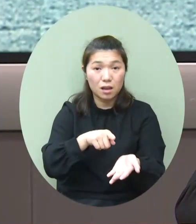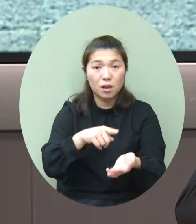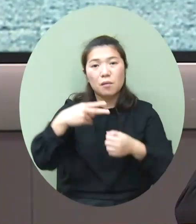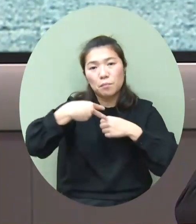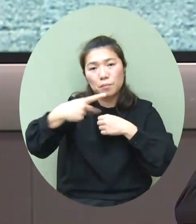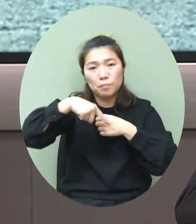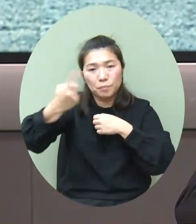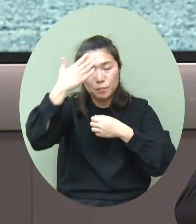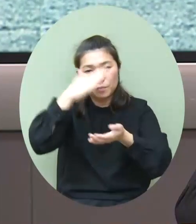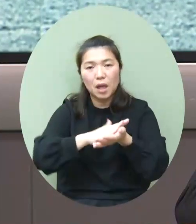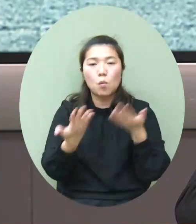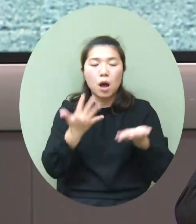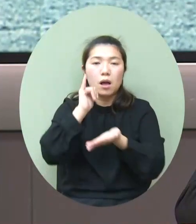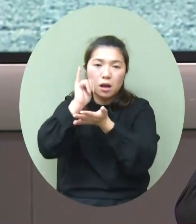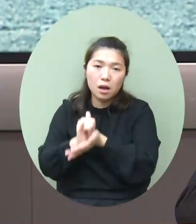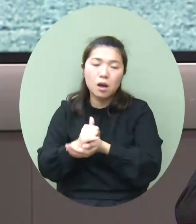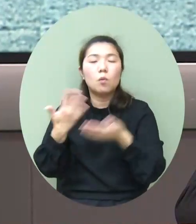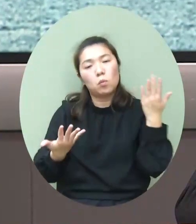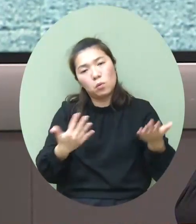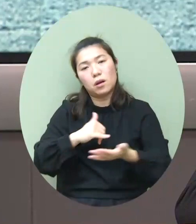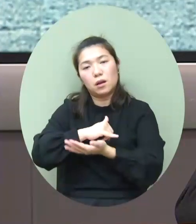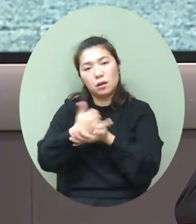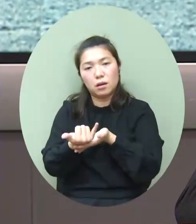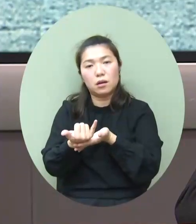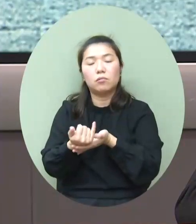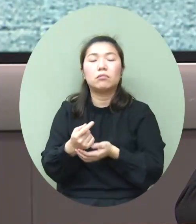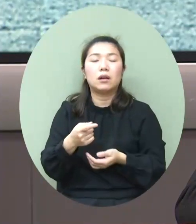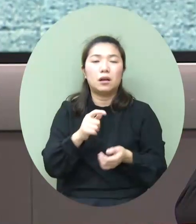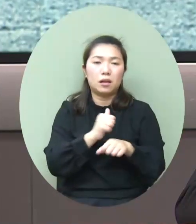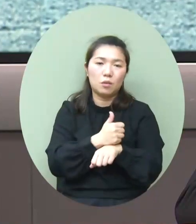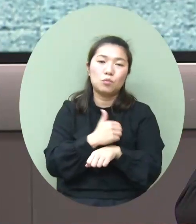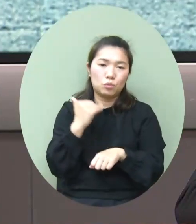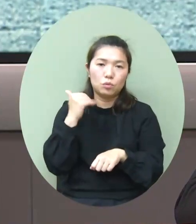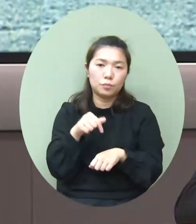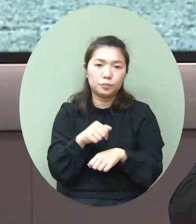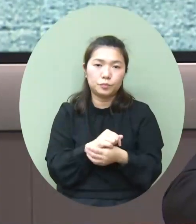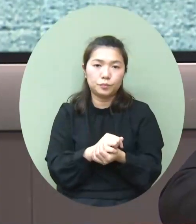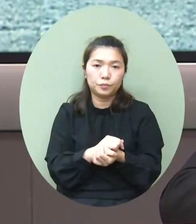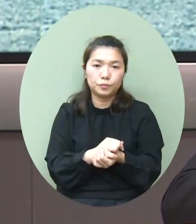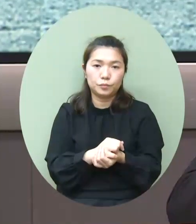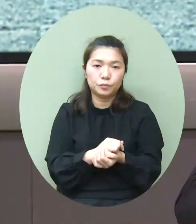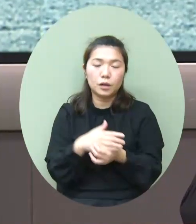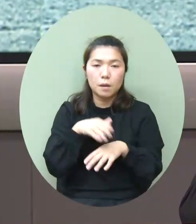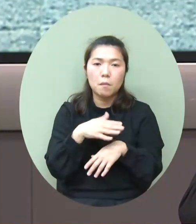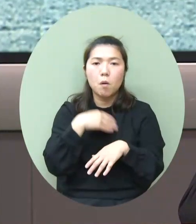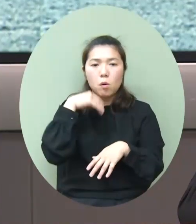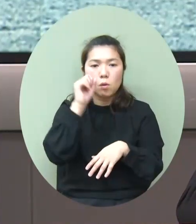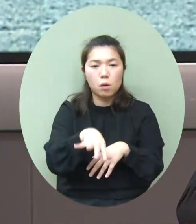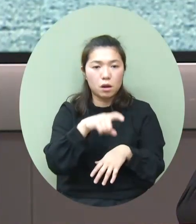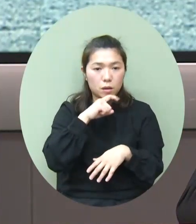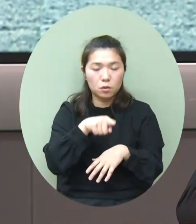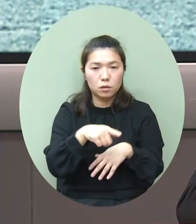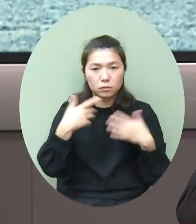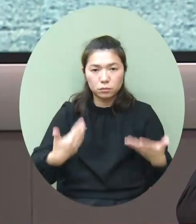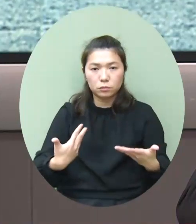现感染的话，有并发症需要住院，死亡率是非常高。我之前说过，在